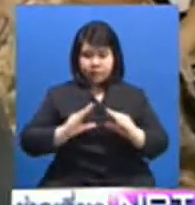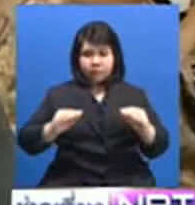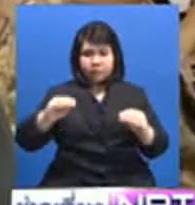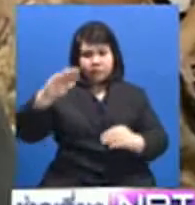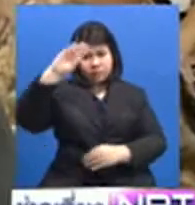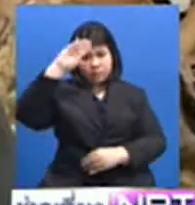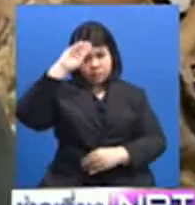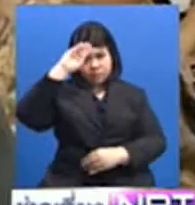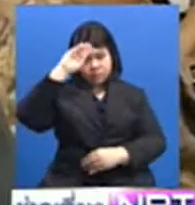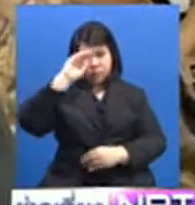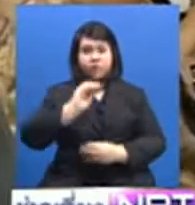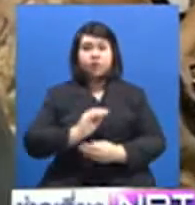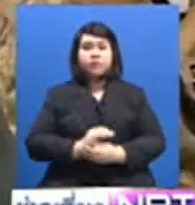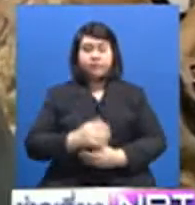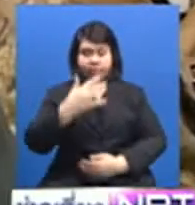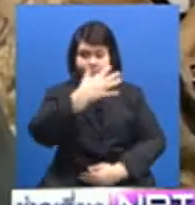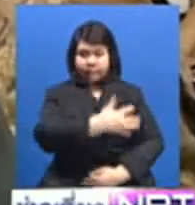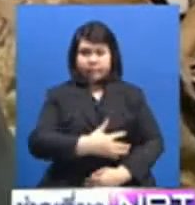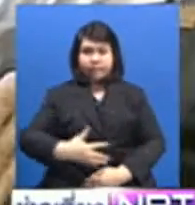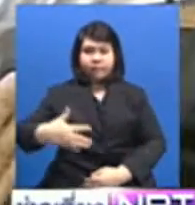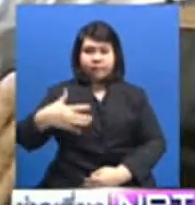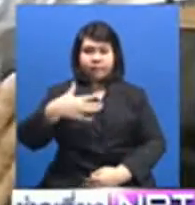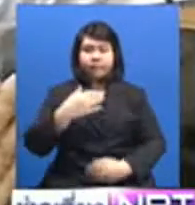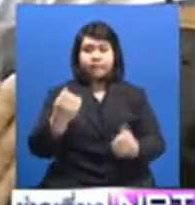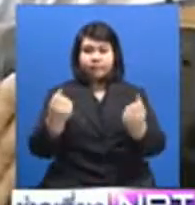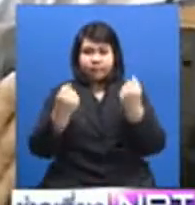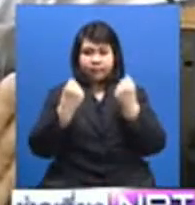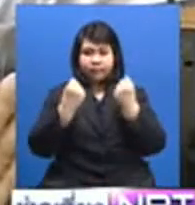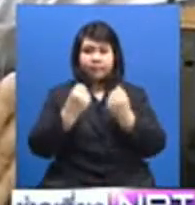แข็งแรงดูความเครื่อนไหวทางการ